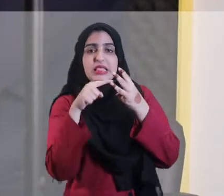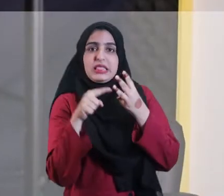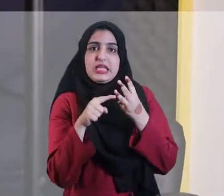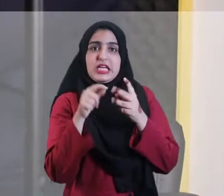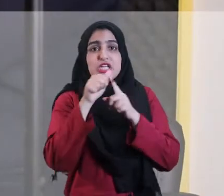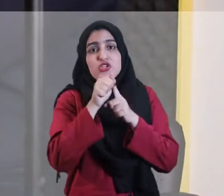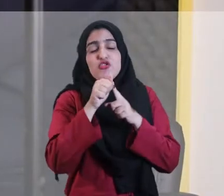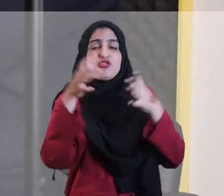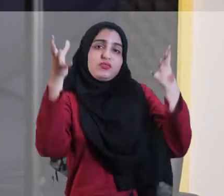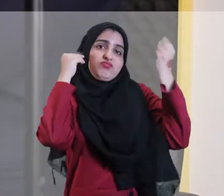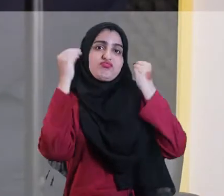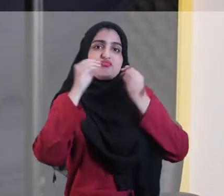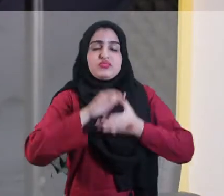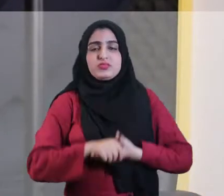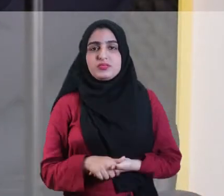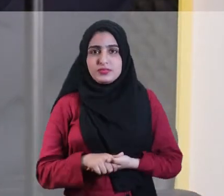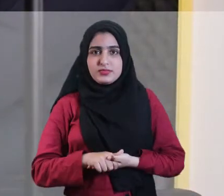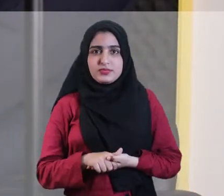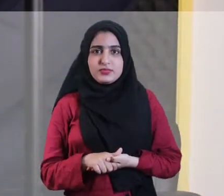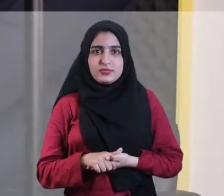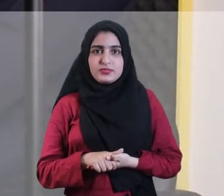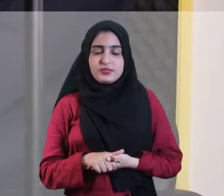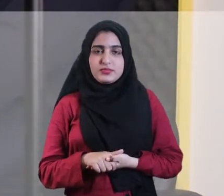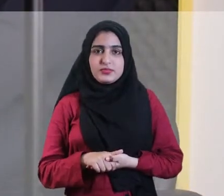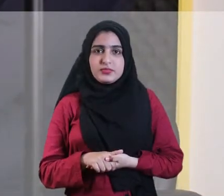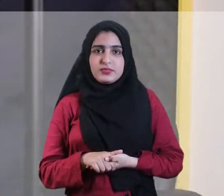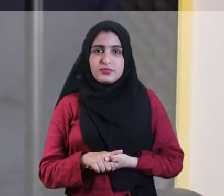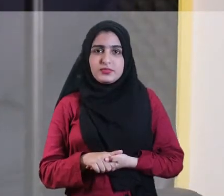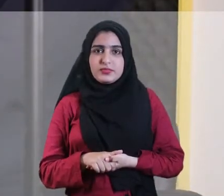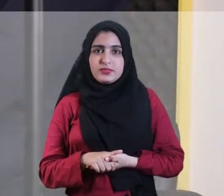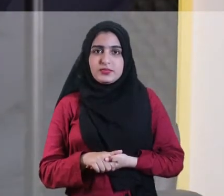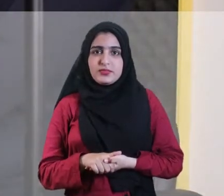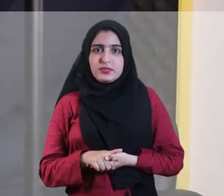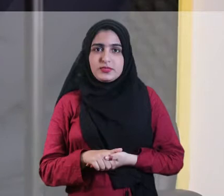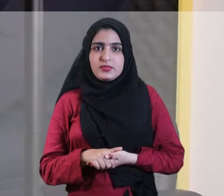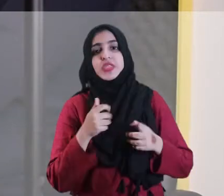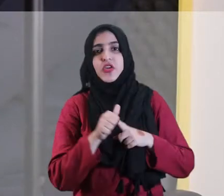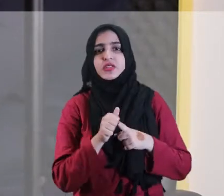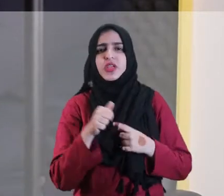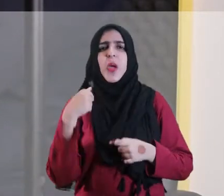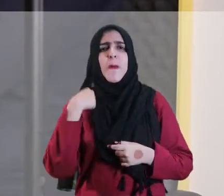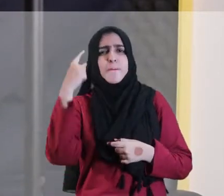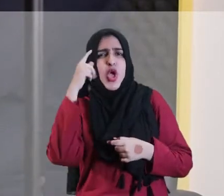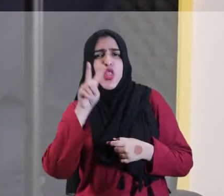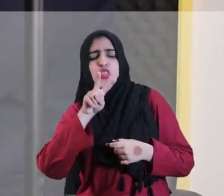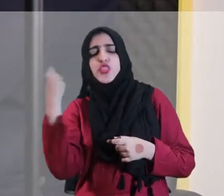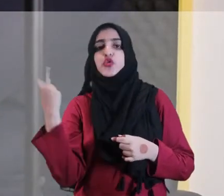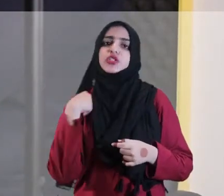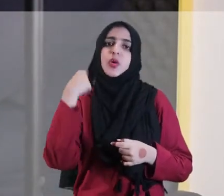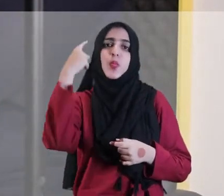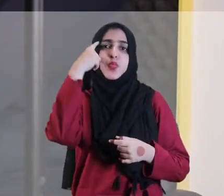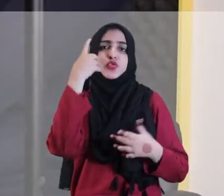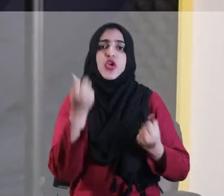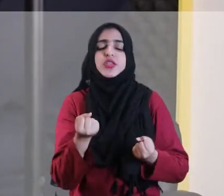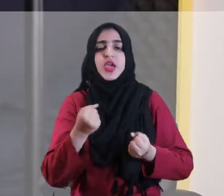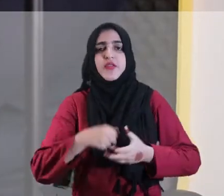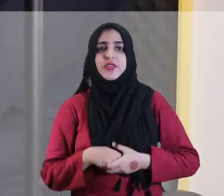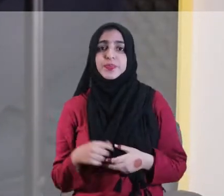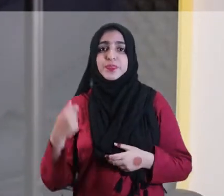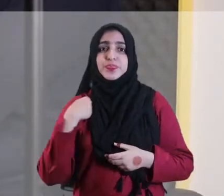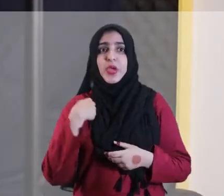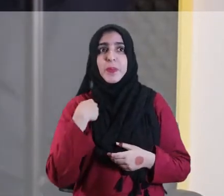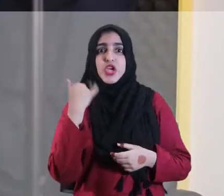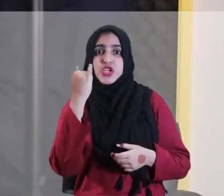बेताबी से इंतजार कर रहे हैं और कुछ और सूझा तो मैं उसकी की रिहाई का बहुत कायल हूं मेरे नजदीक मेरे अमल उसके